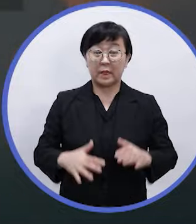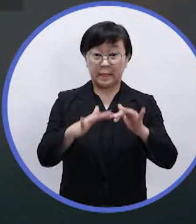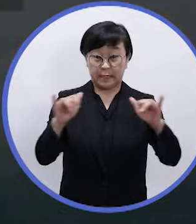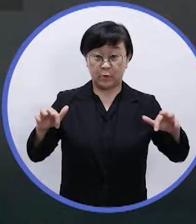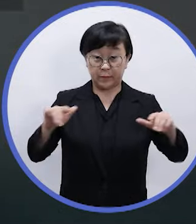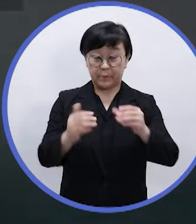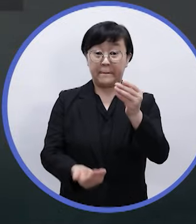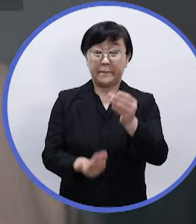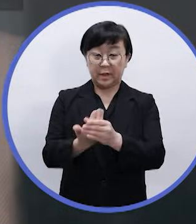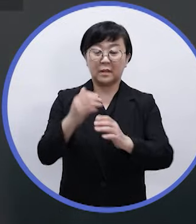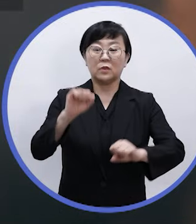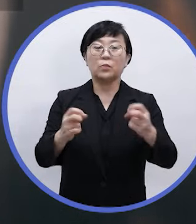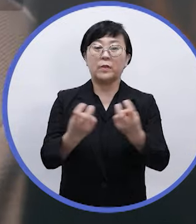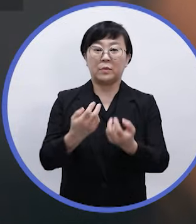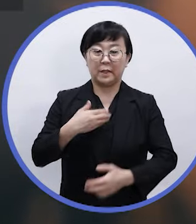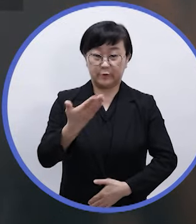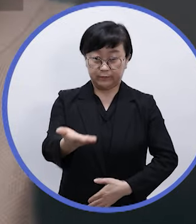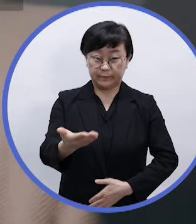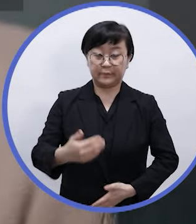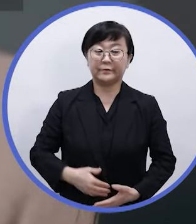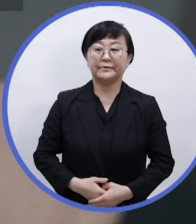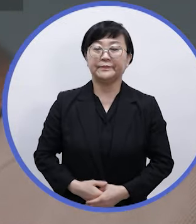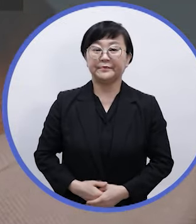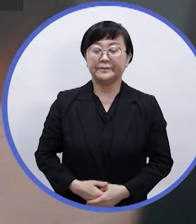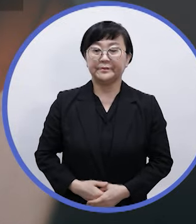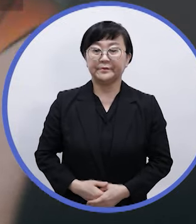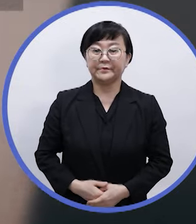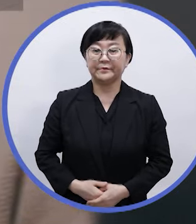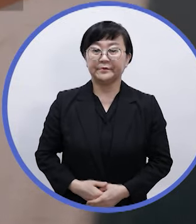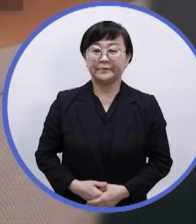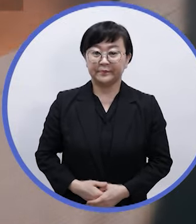다중 밀집 사고 행동 요령 알려